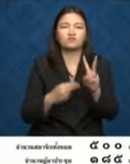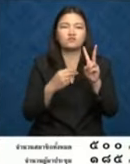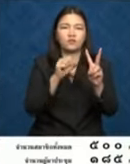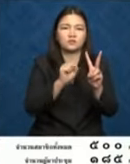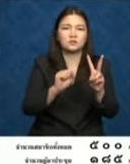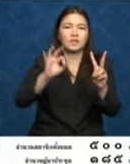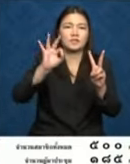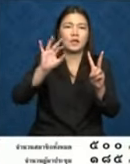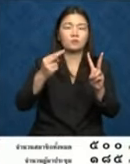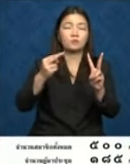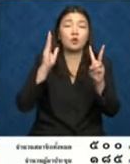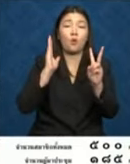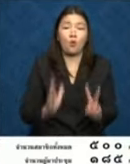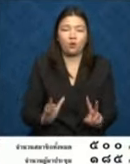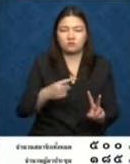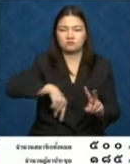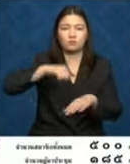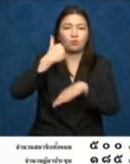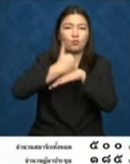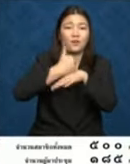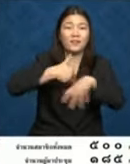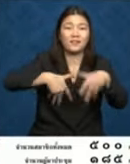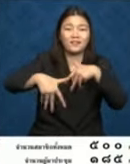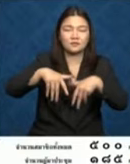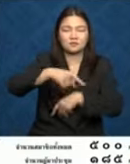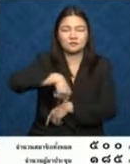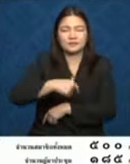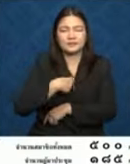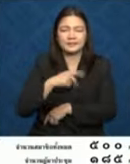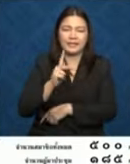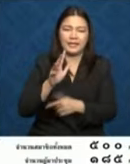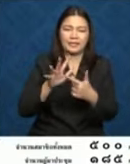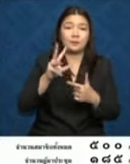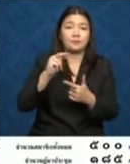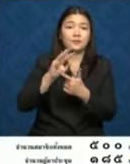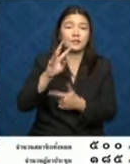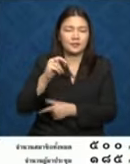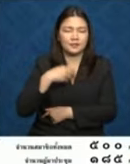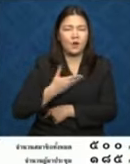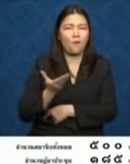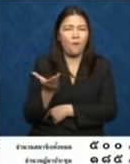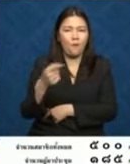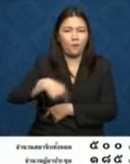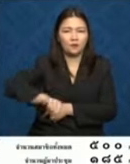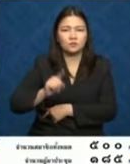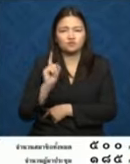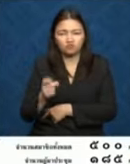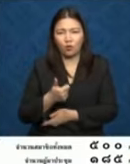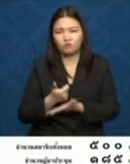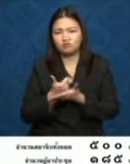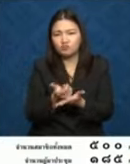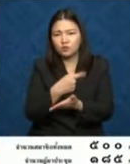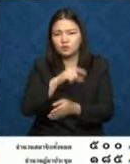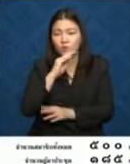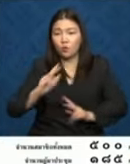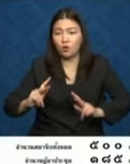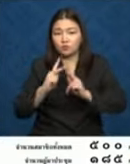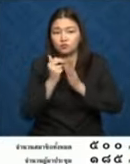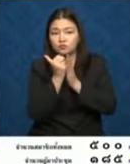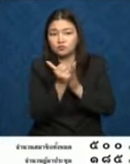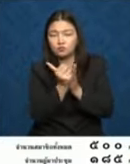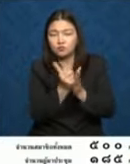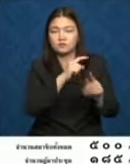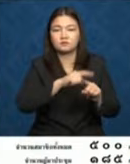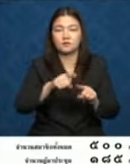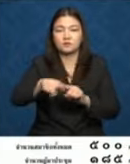ครับตอนนี้อยากให้กรมการปกครองนะครับช่วยทำฌาปนกิจของกำนันผู้ใหญ่บ้านแบบอส